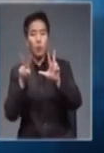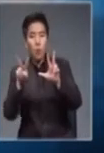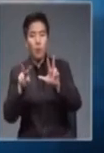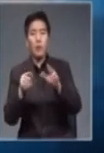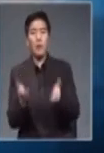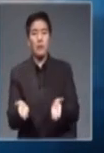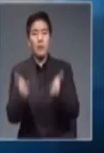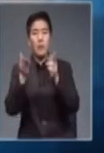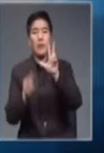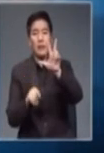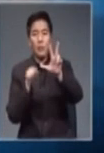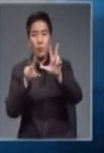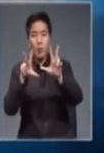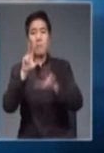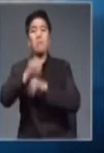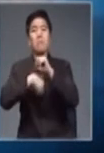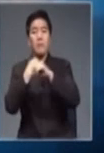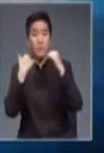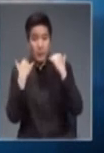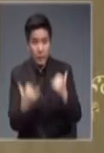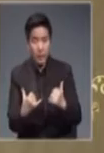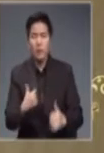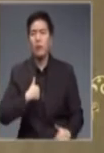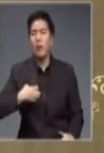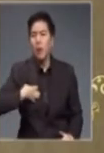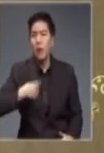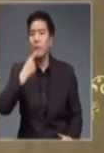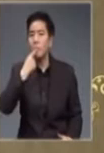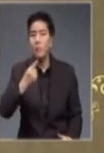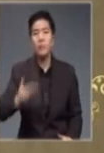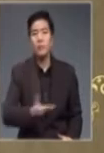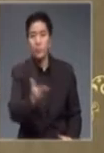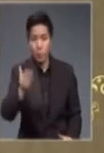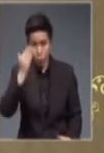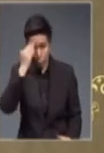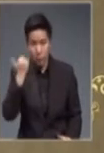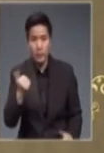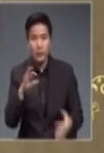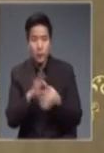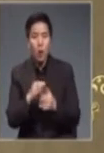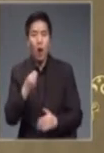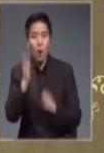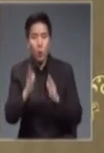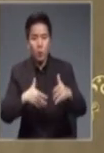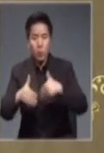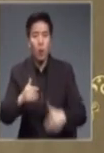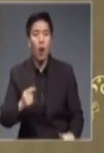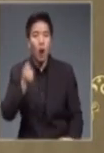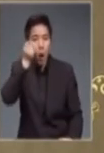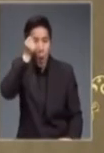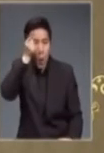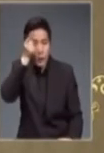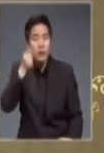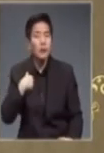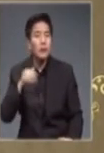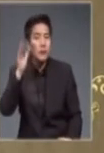สหรัฐอเมริกาที่ชี้ว่าประเทศไทยเป็นประเทศที่เหมาะสำหรับการเริ่มต้นธุรกิจมากที่สุดในโลกเป็นอันดับที่1ติดต่อกันมาแล้ว